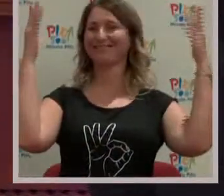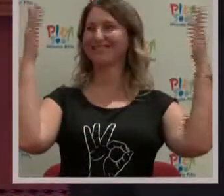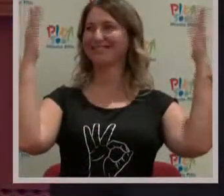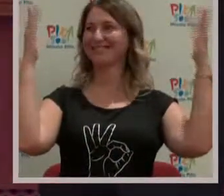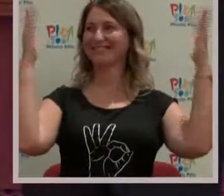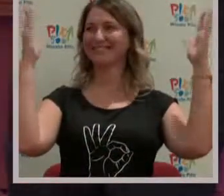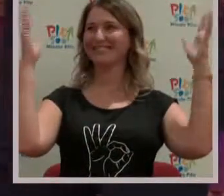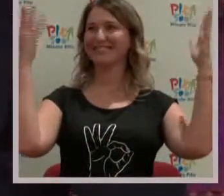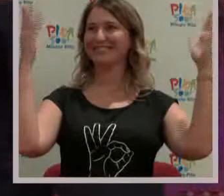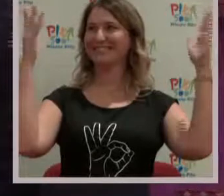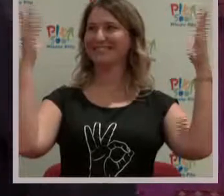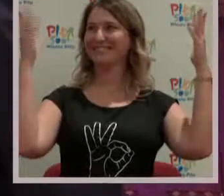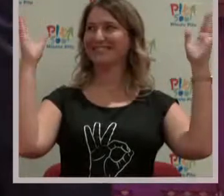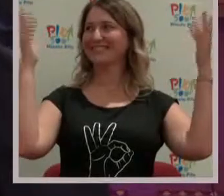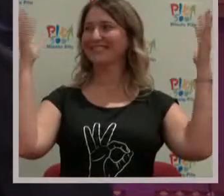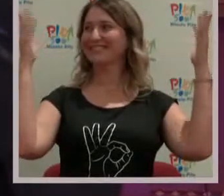Dziękuję.